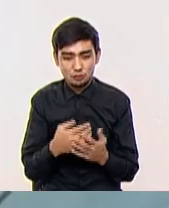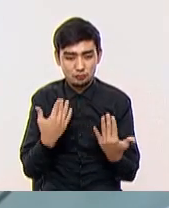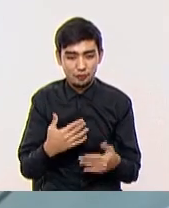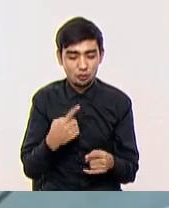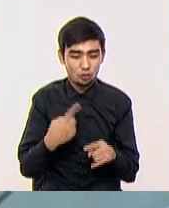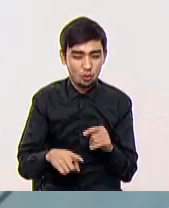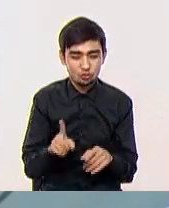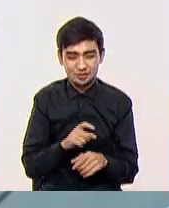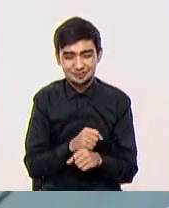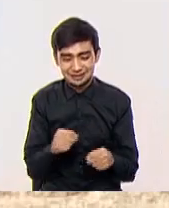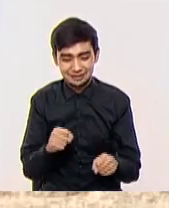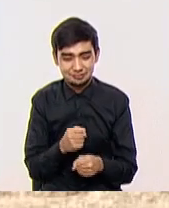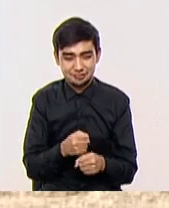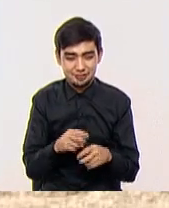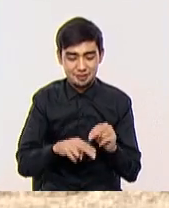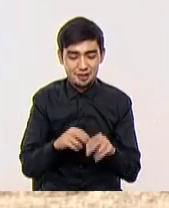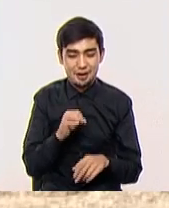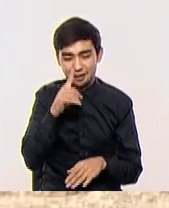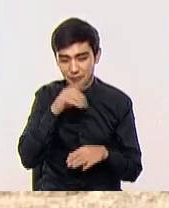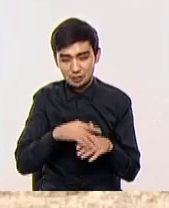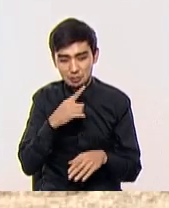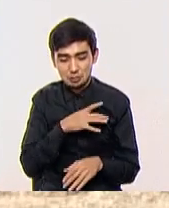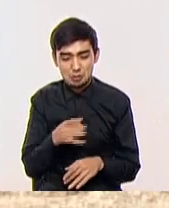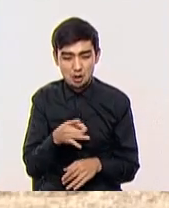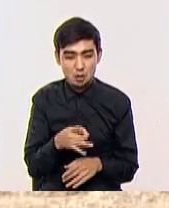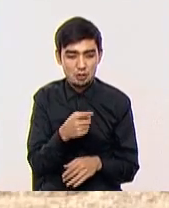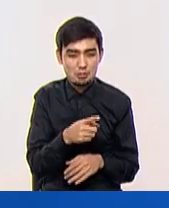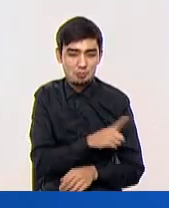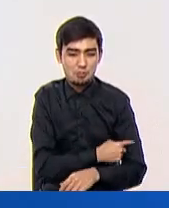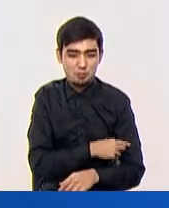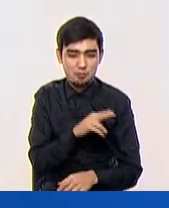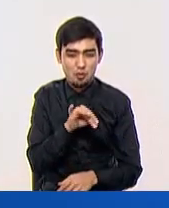должно. Однако в акимате настаивали, что микрорайону нужна поликлиника.